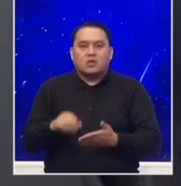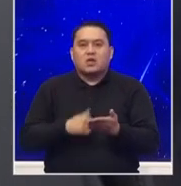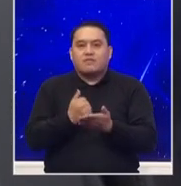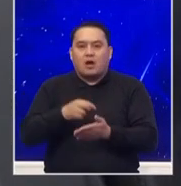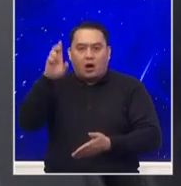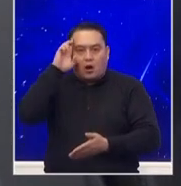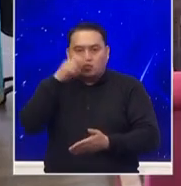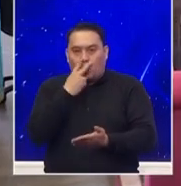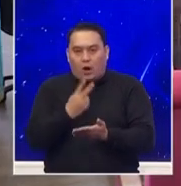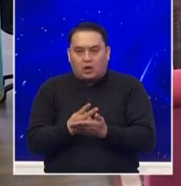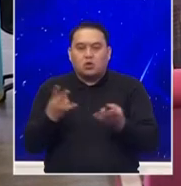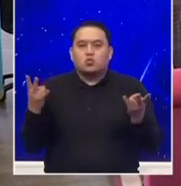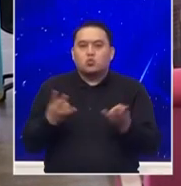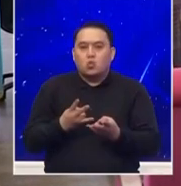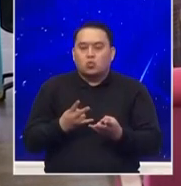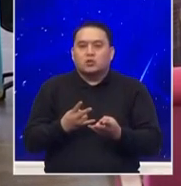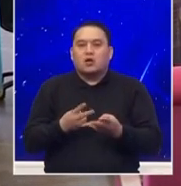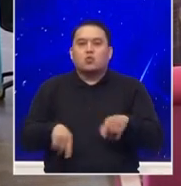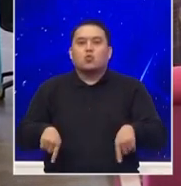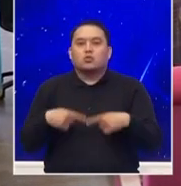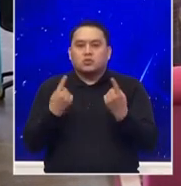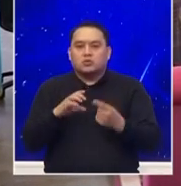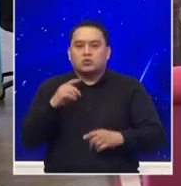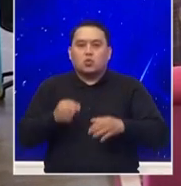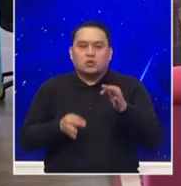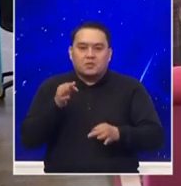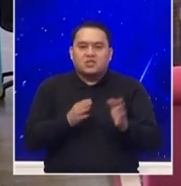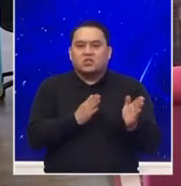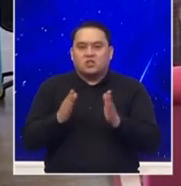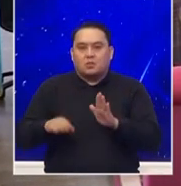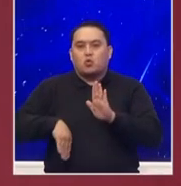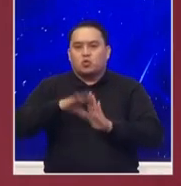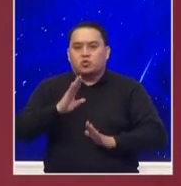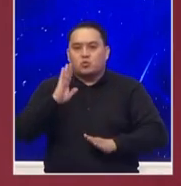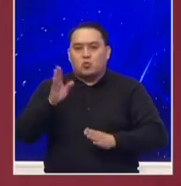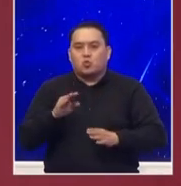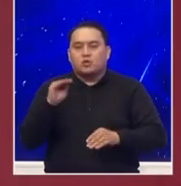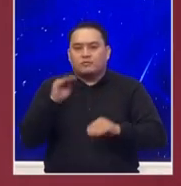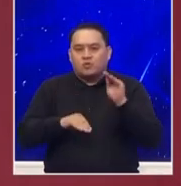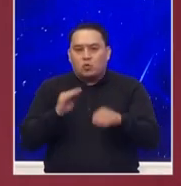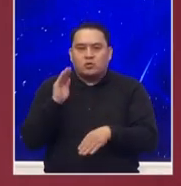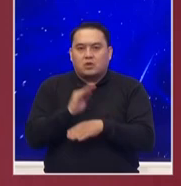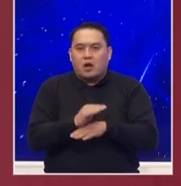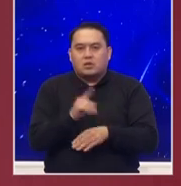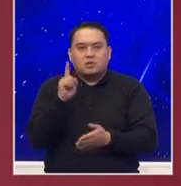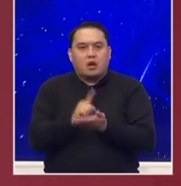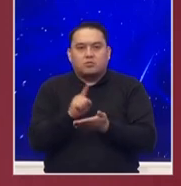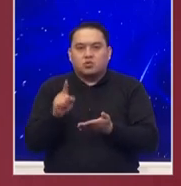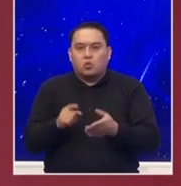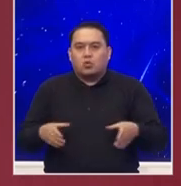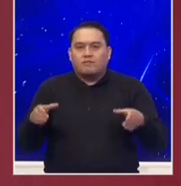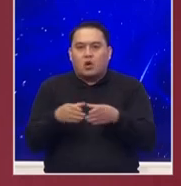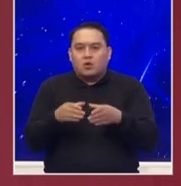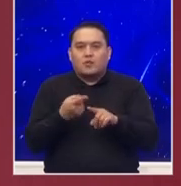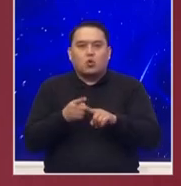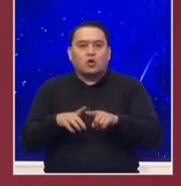государства также указал на необходимость существенной модернизации судебной системы. Он подчеркнул, что судебная система не должна быть замкнутой